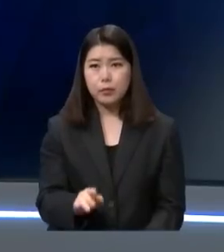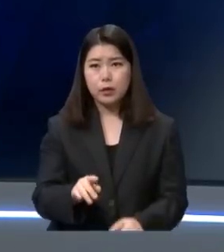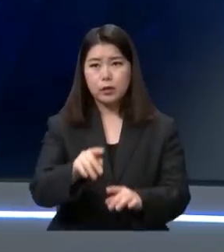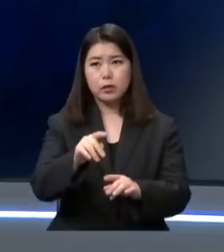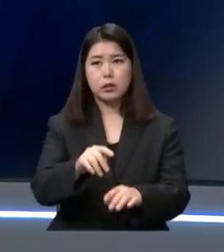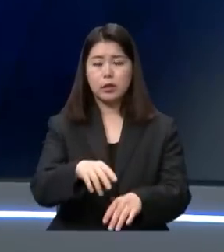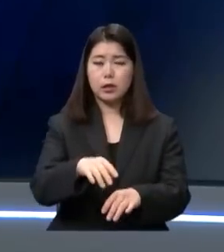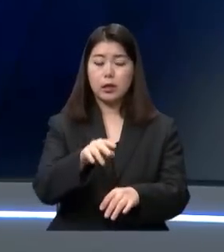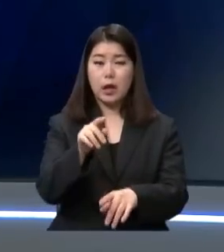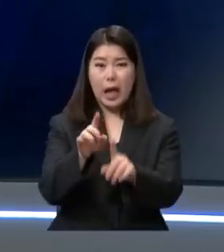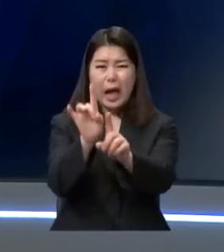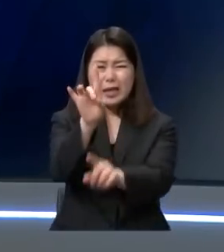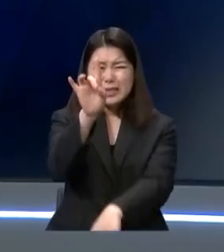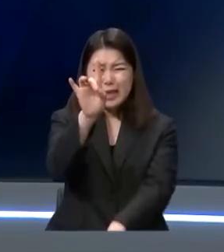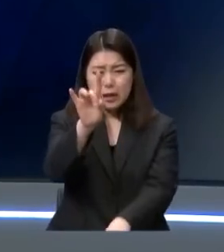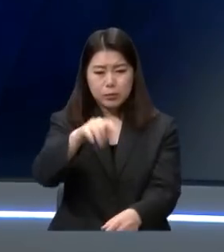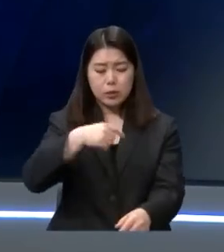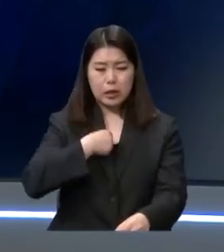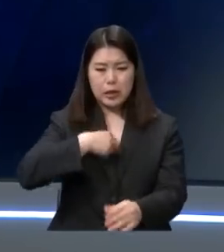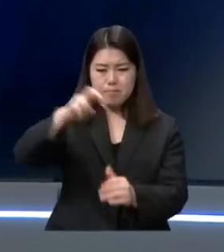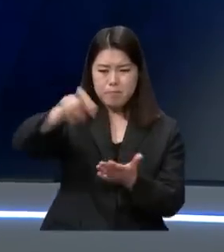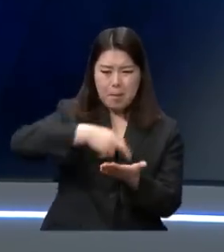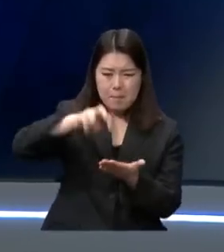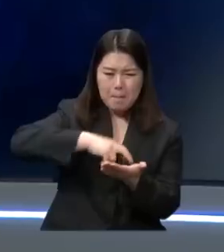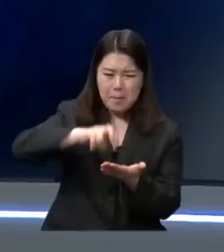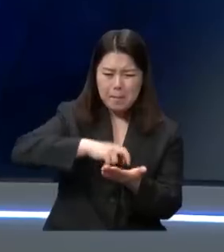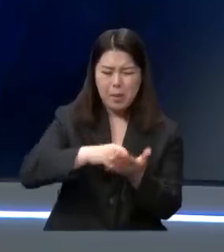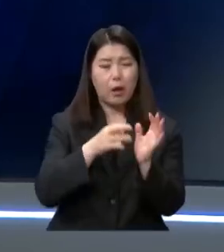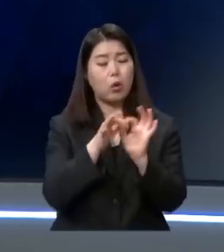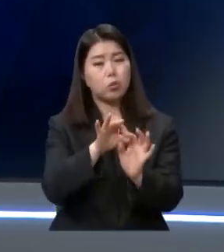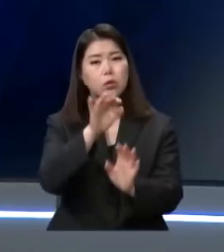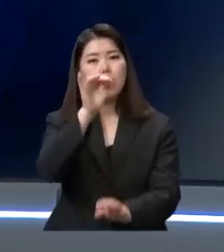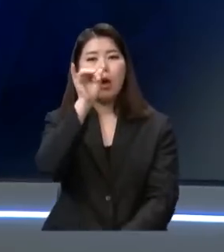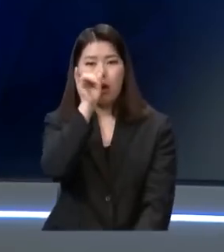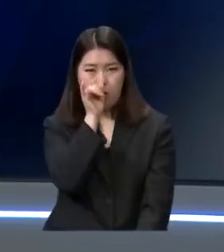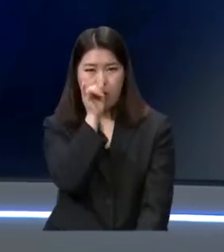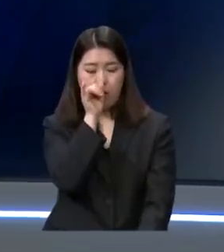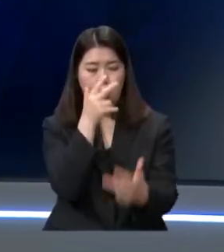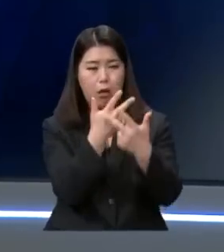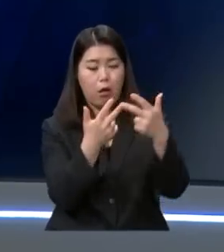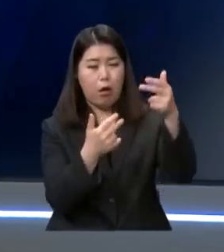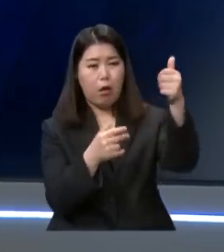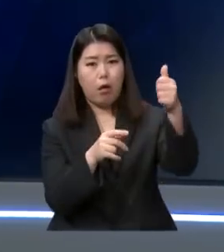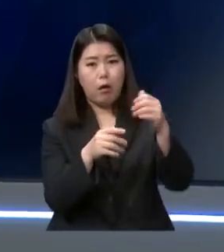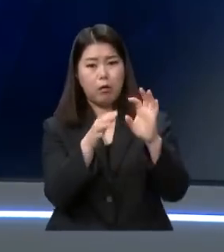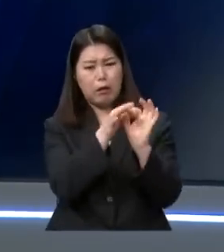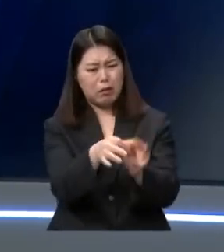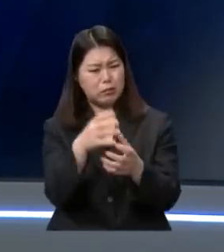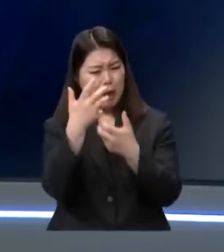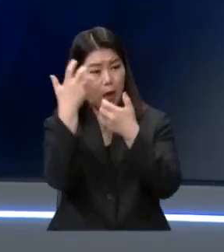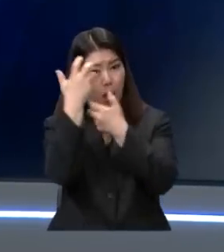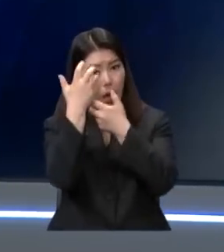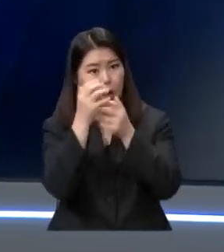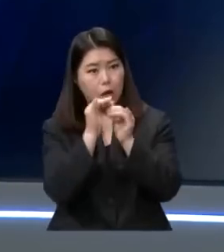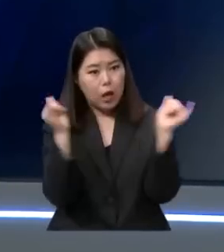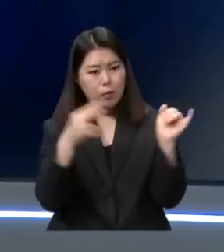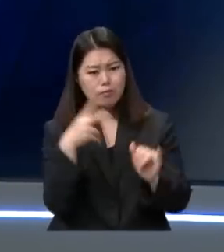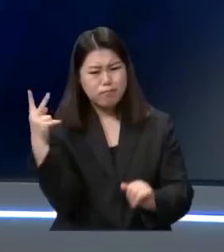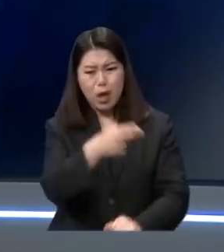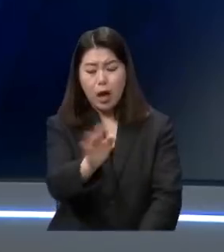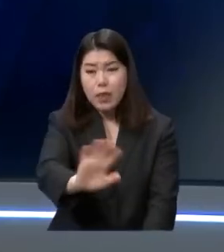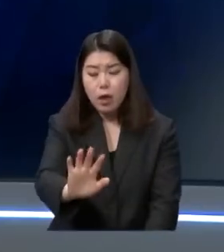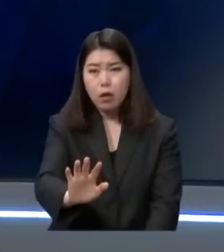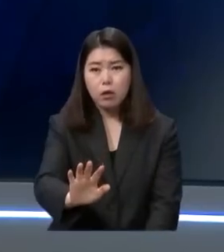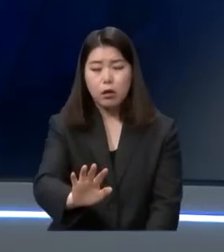특정인이 반복해서 지속적으로 나에게 보내고 있다 이재명 대표 이런데도 강성취지증이랑 단절 안 할 겁니까라고